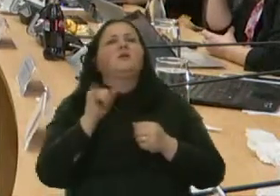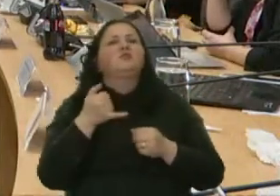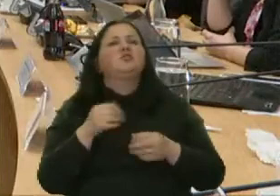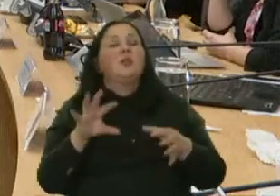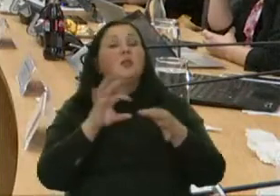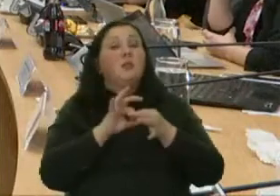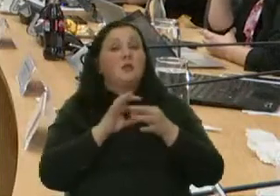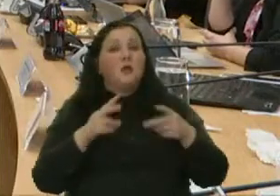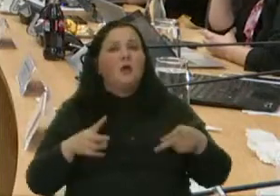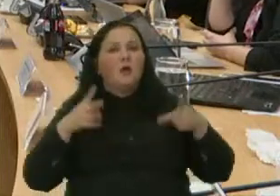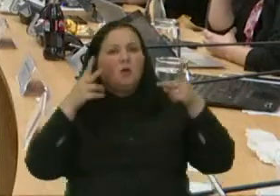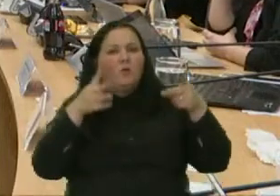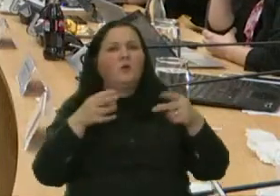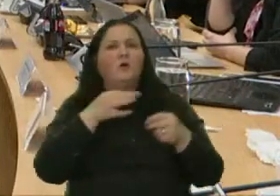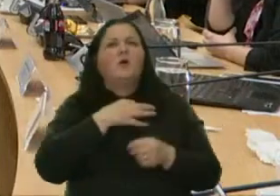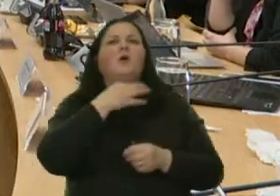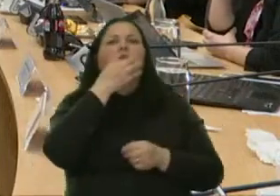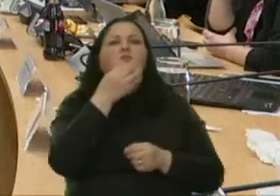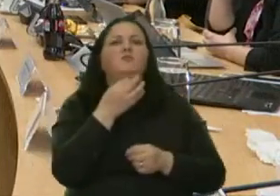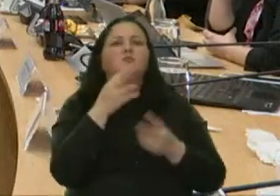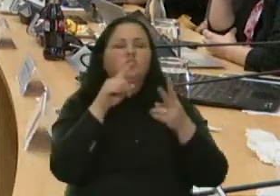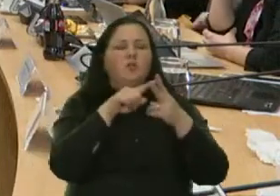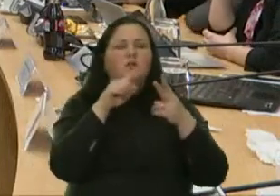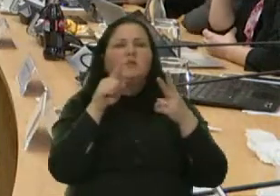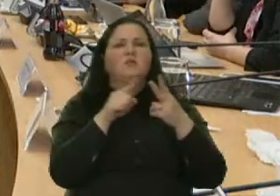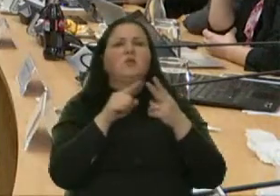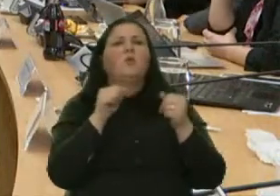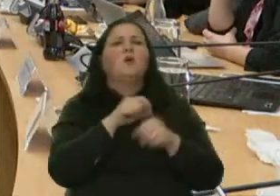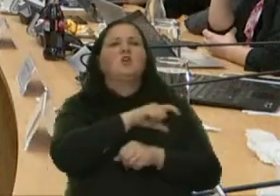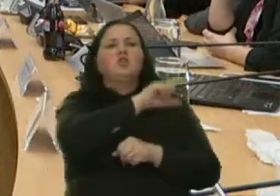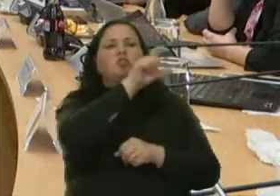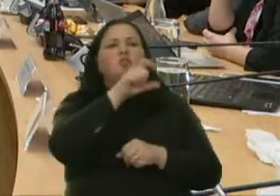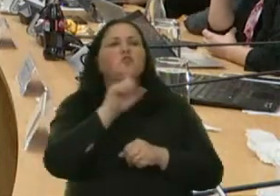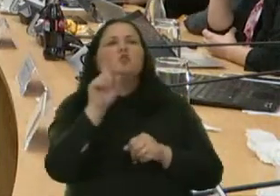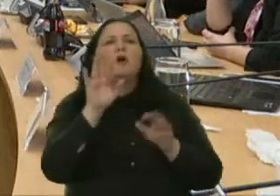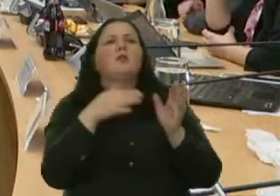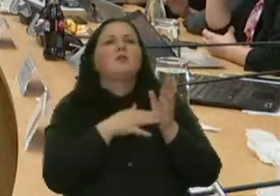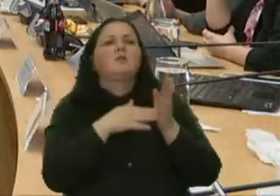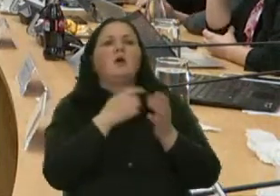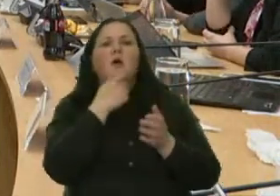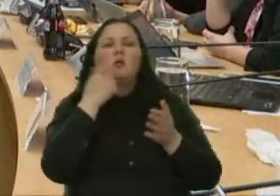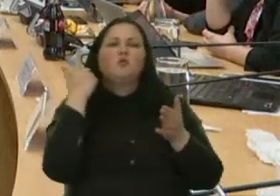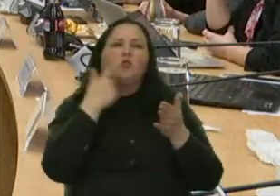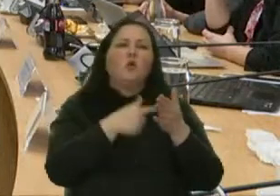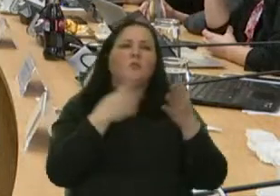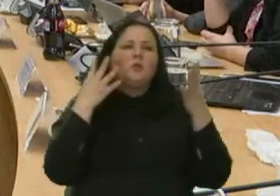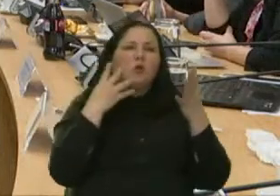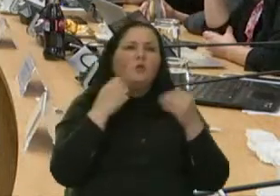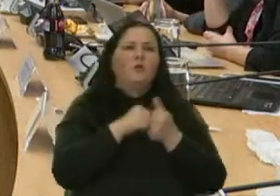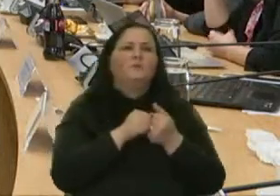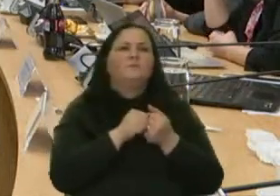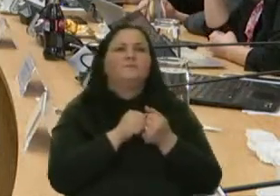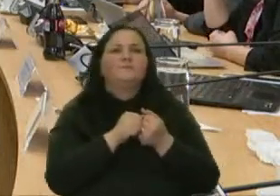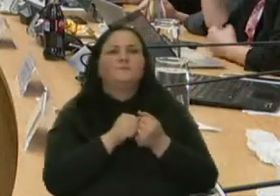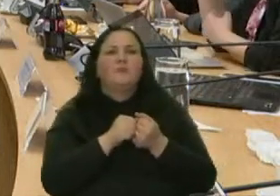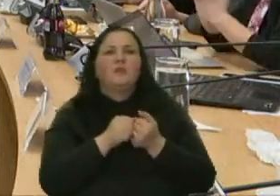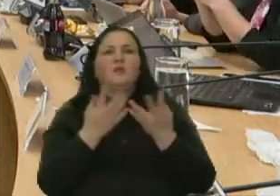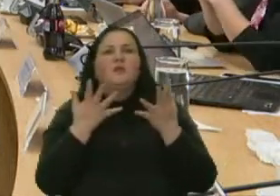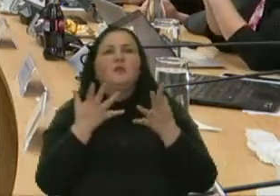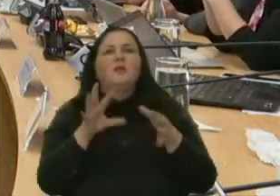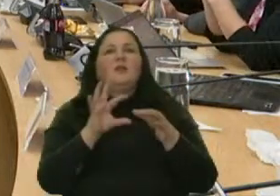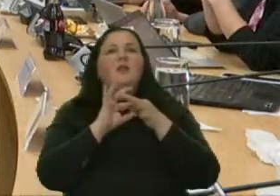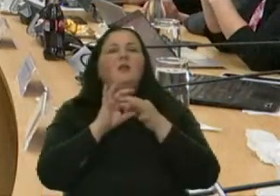autostradă a spus că de cele două centuri Clujul nu are nevoie în anul 2009 Din păcate referitor